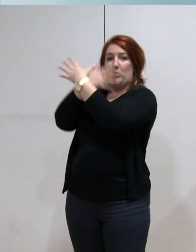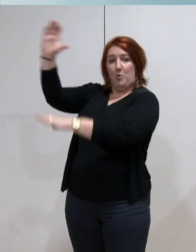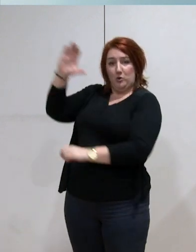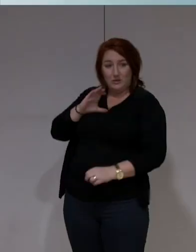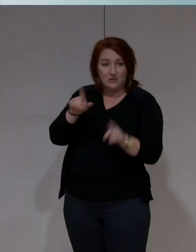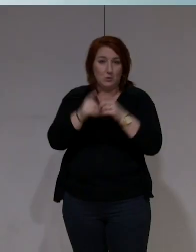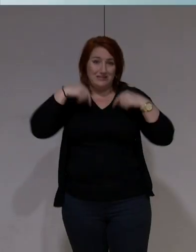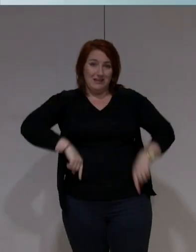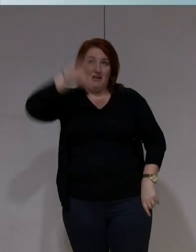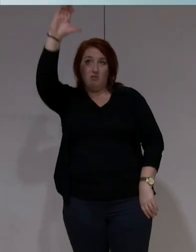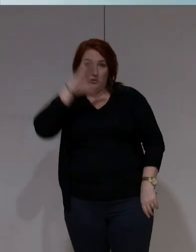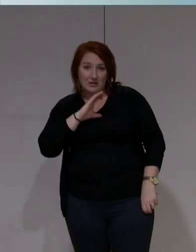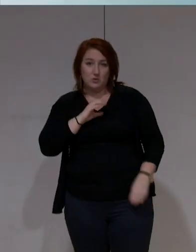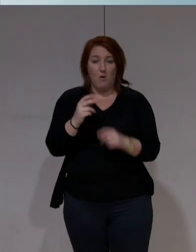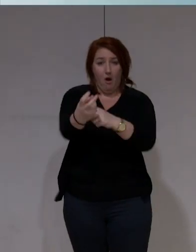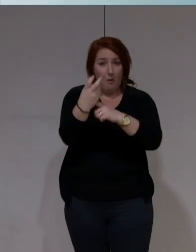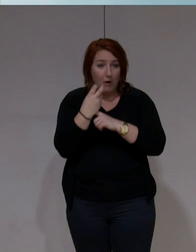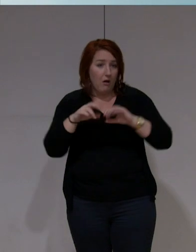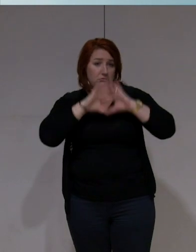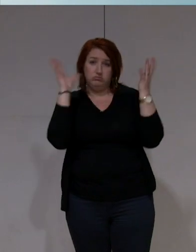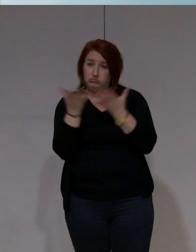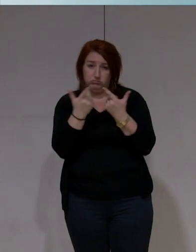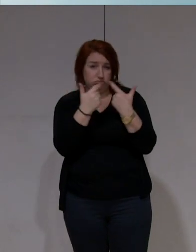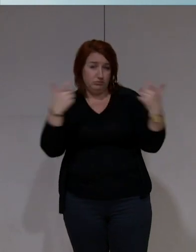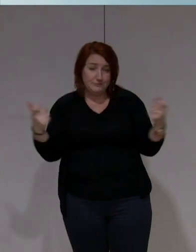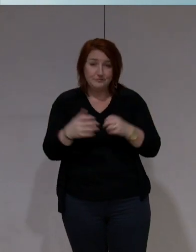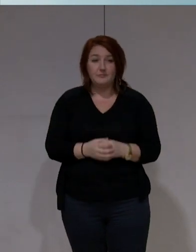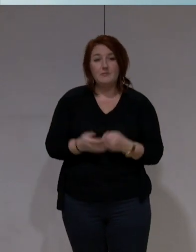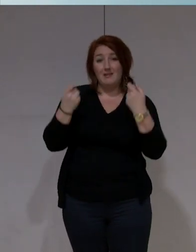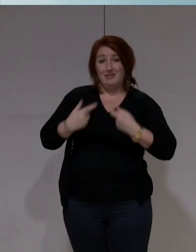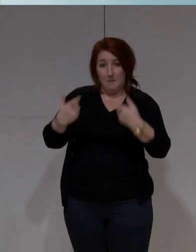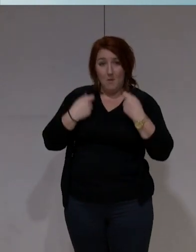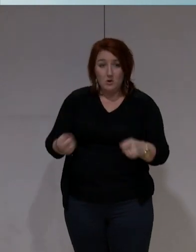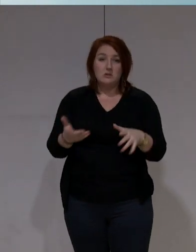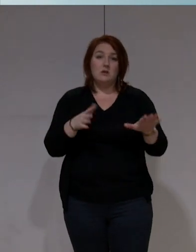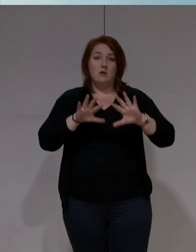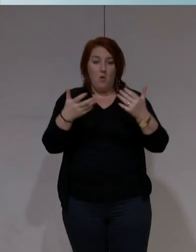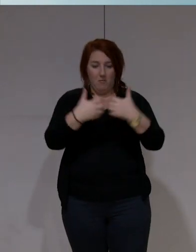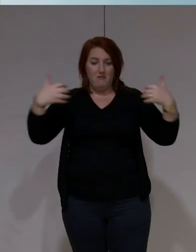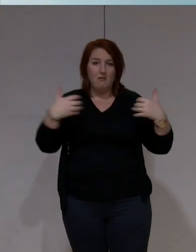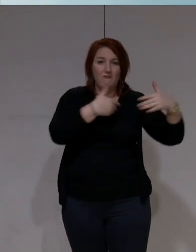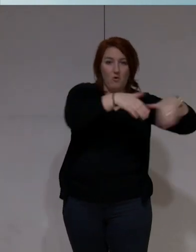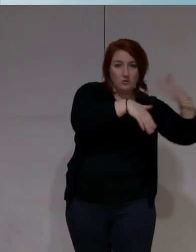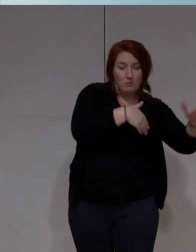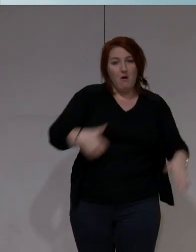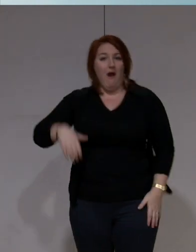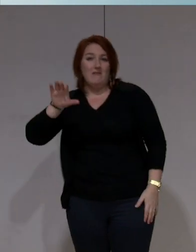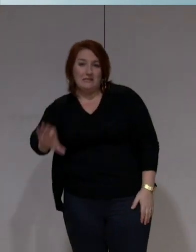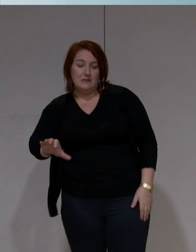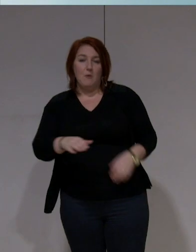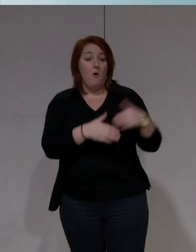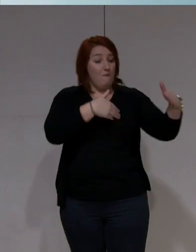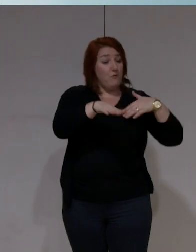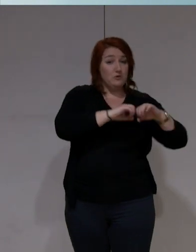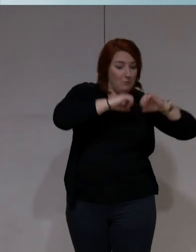d'empreintt bancaire et d'autres ressources les dépenses se divisent entre fonctionnement et investissement le fonctionnement